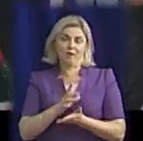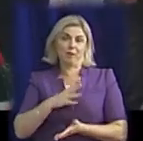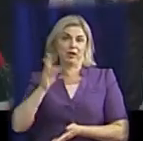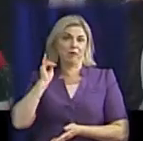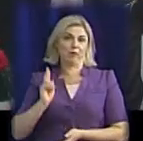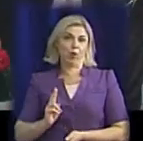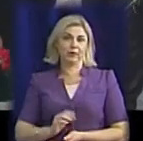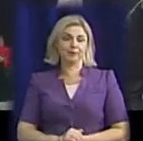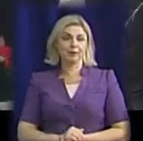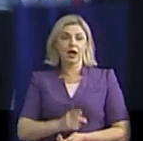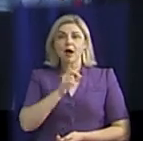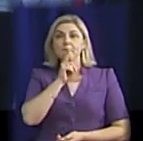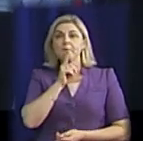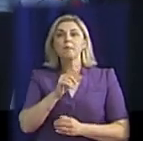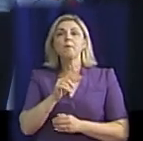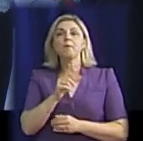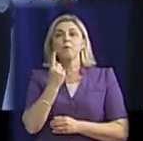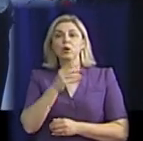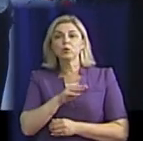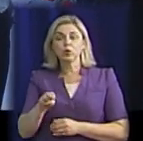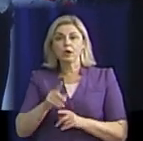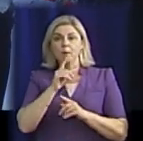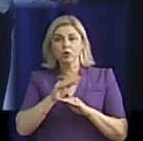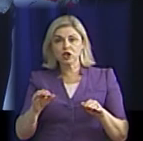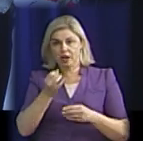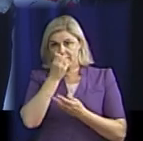Хвилина мовчання та покладання квітів.